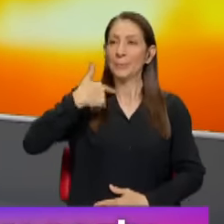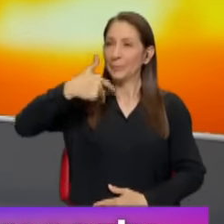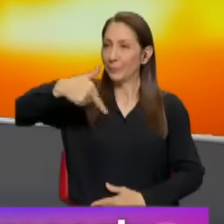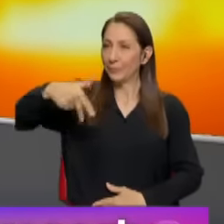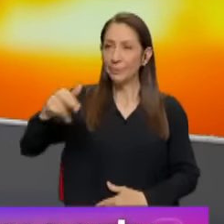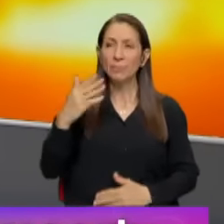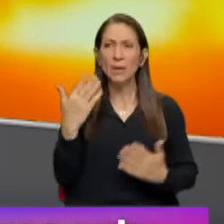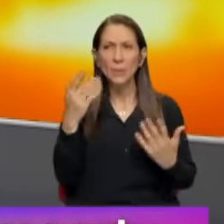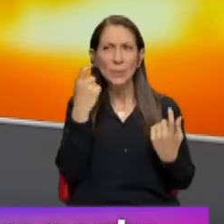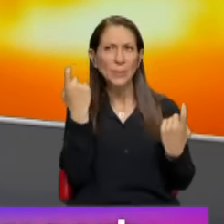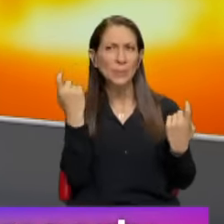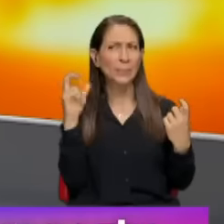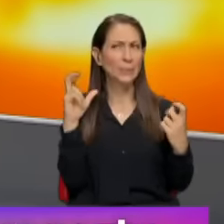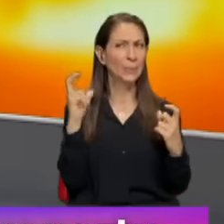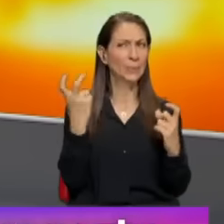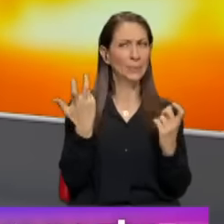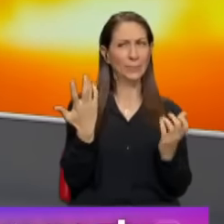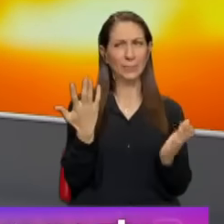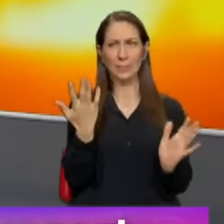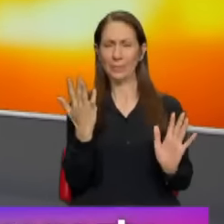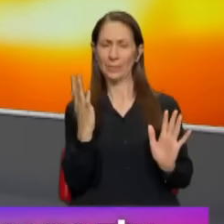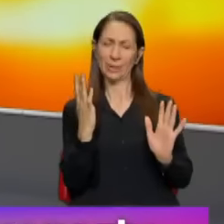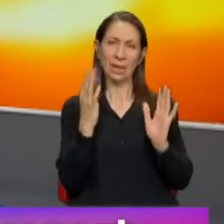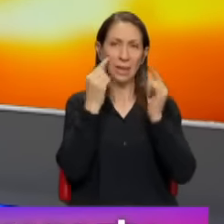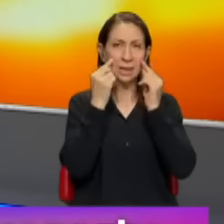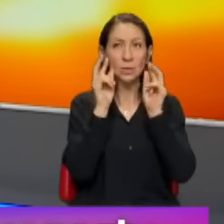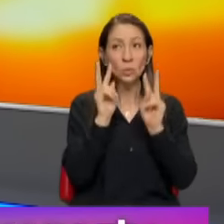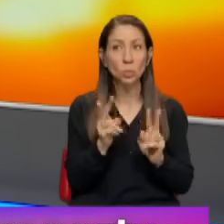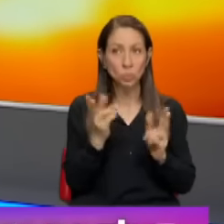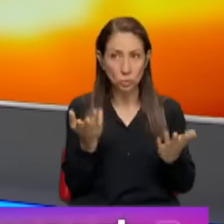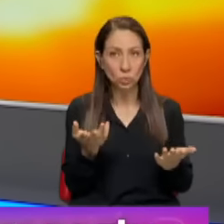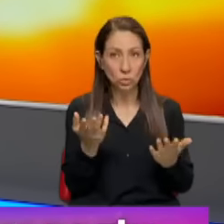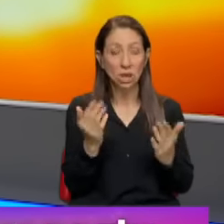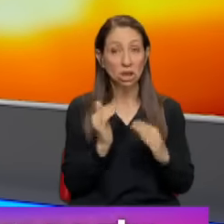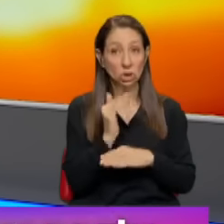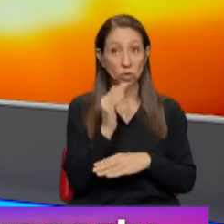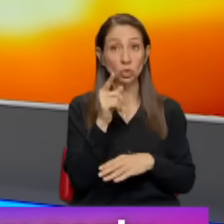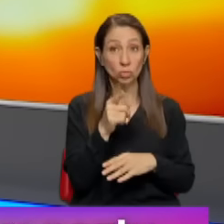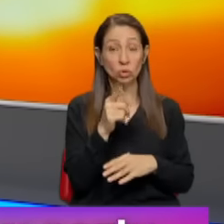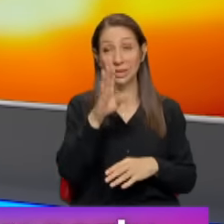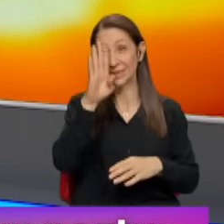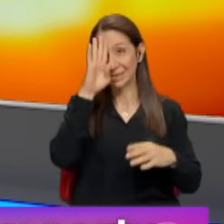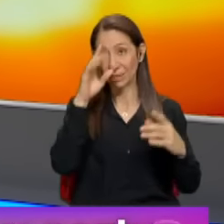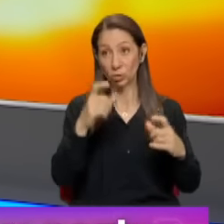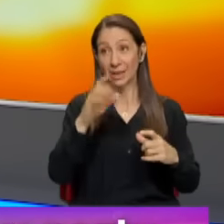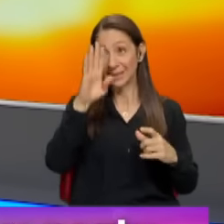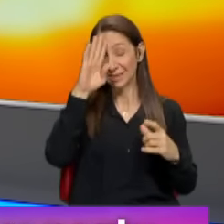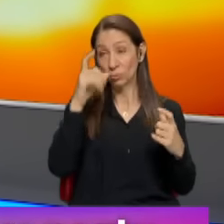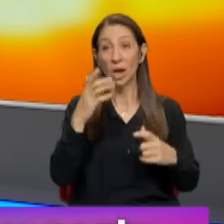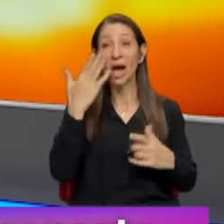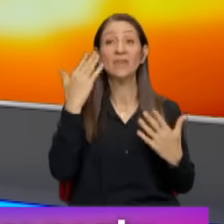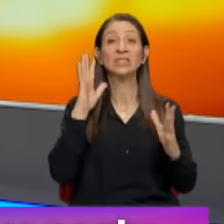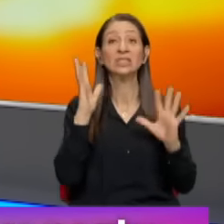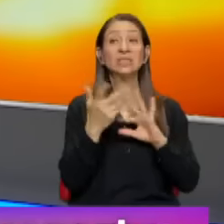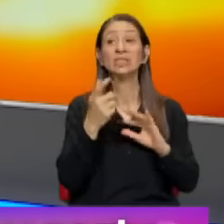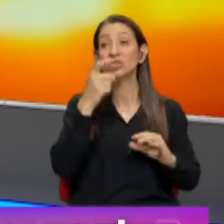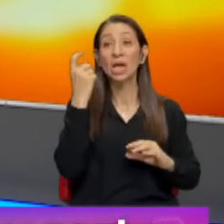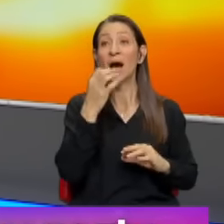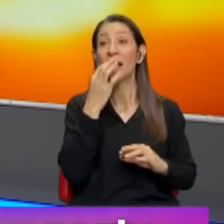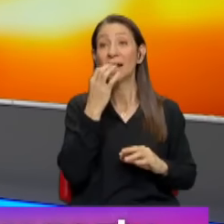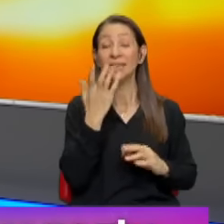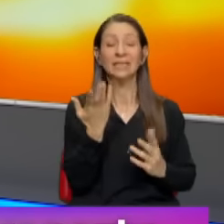o sıcaklığın yüzünüze nasıl vurduğuna tanıklık ediyorsunuz. Yaşıyorsunuz bunu İstanbul'da. İstanbul'da hava sıcaklığı,